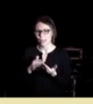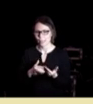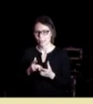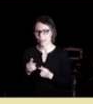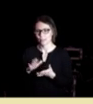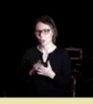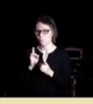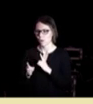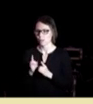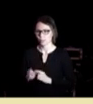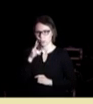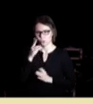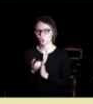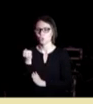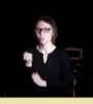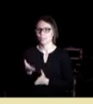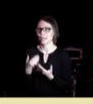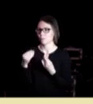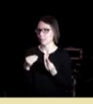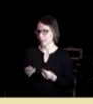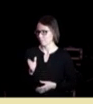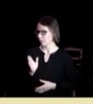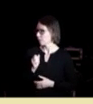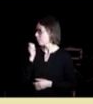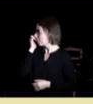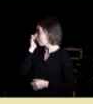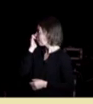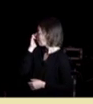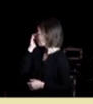et nyttig hjelpemiddel. Takk.